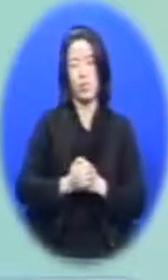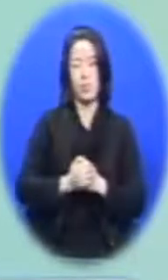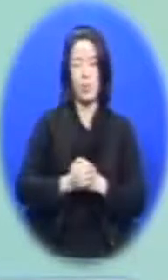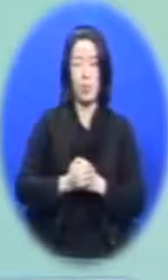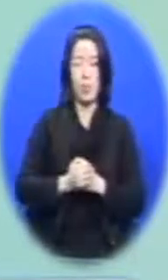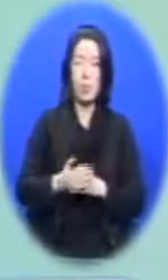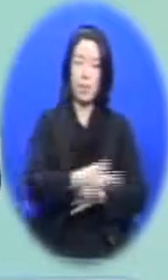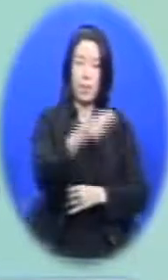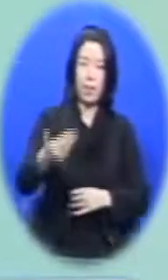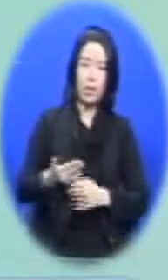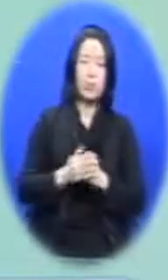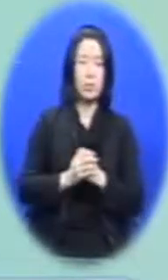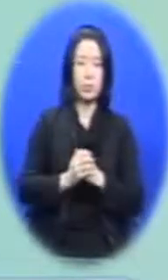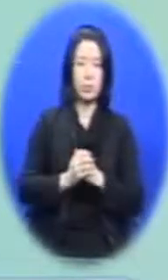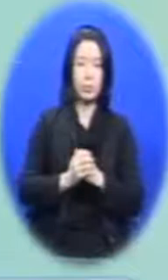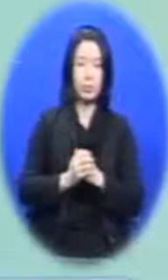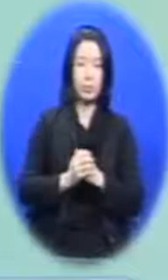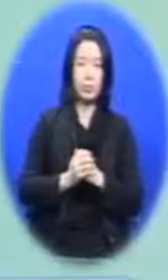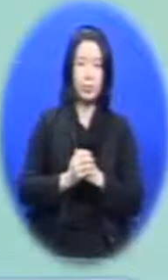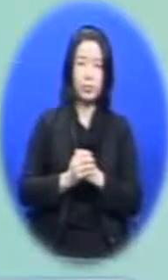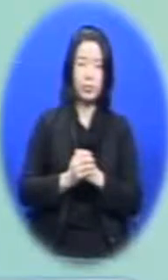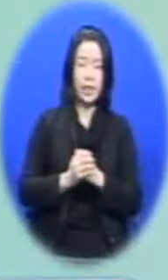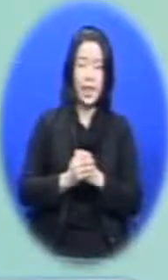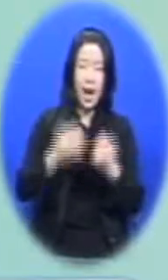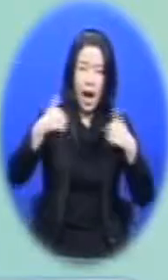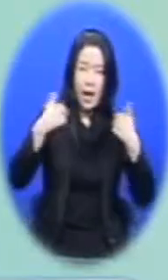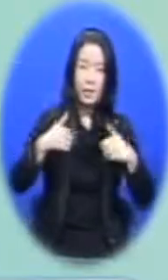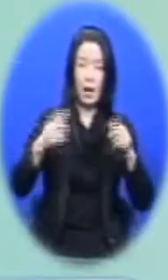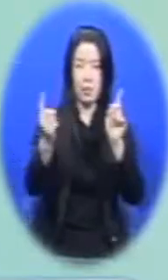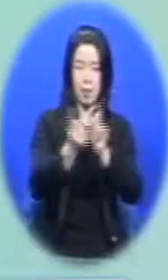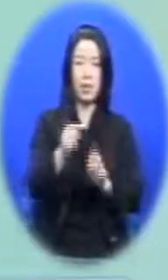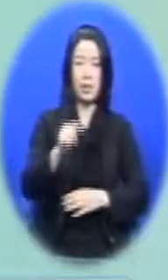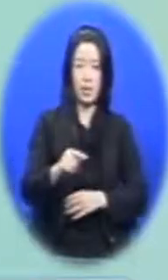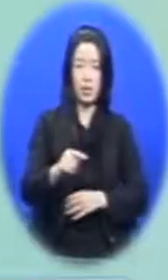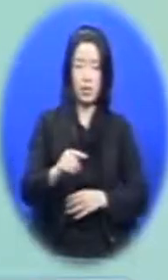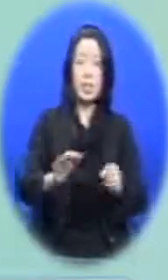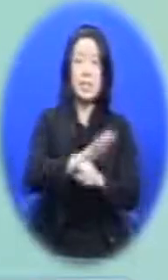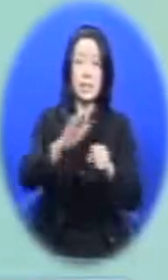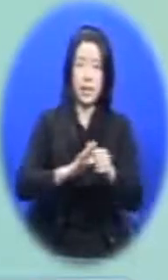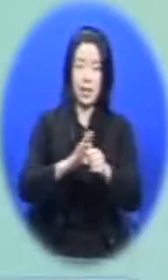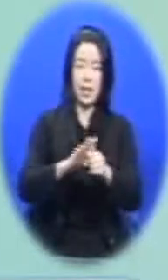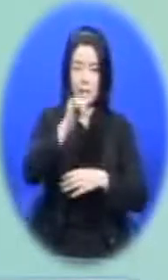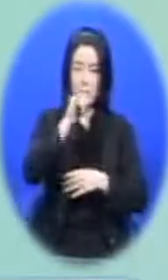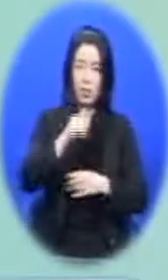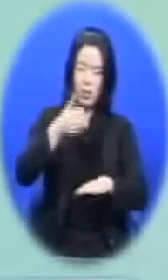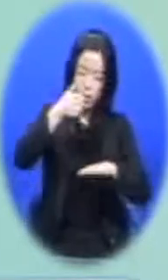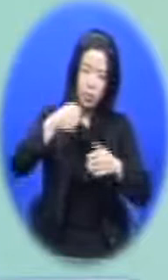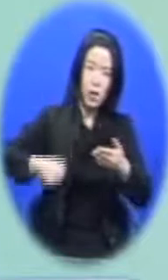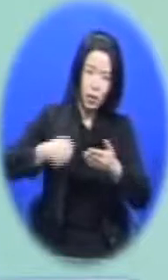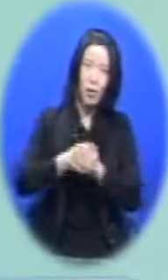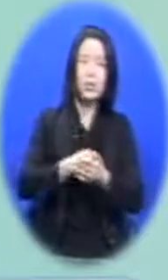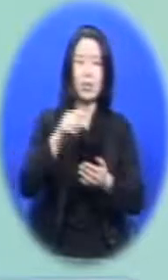여러분 늘 만난다는 거 이게 사랑에 있어서는 결정적인 겁니다.